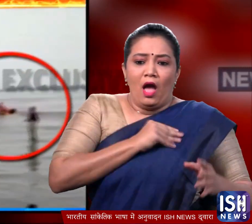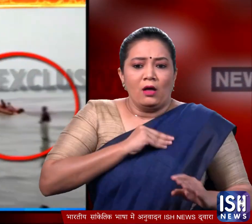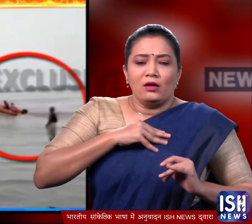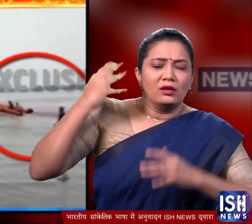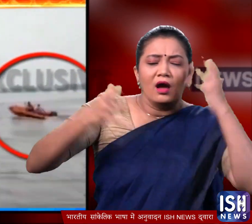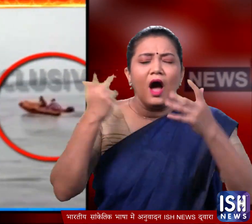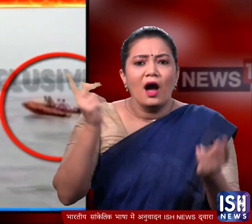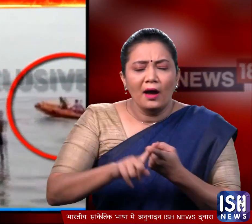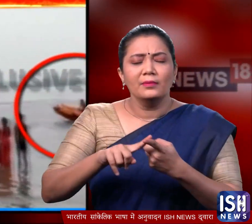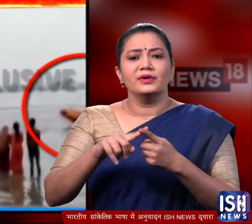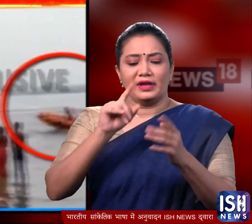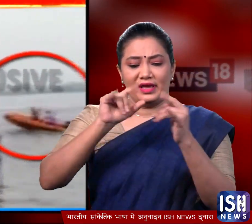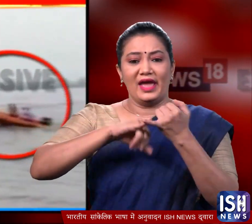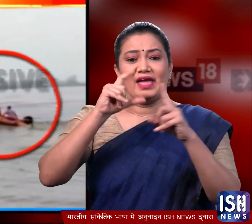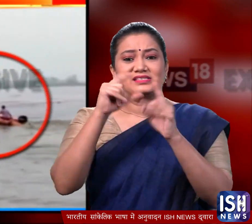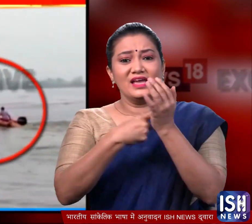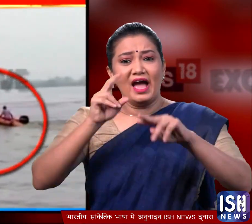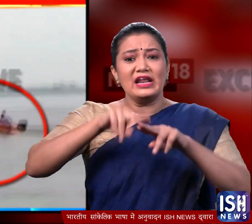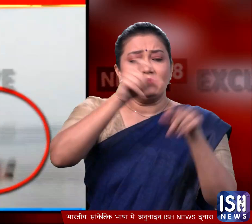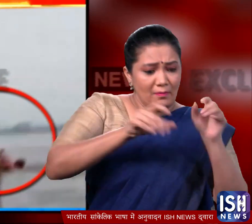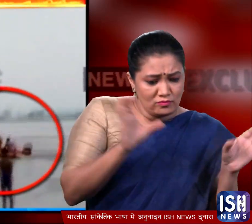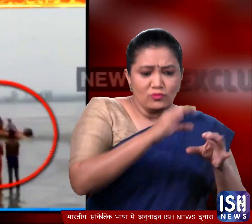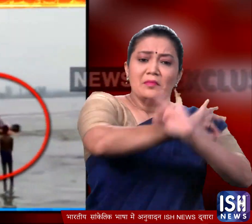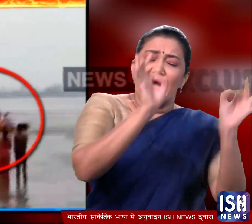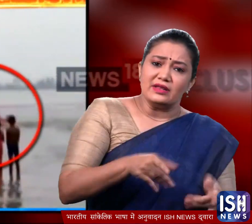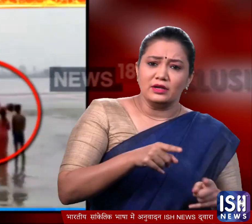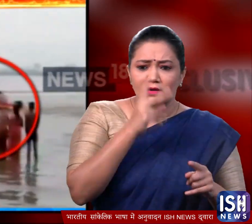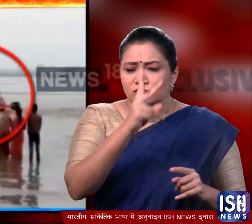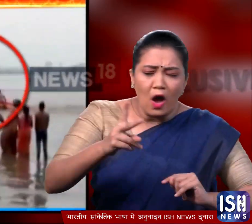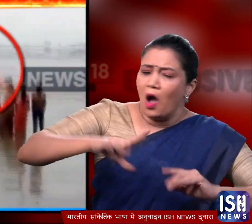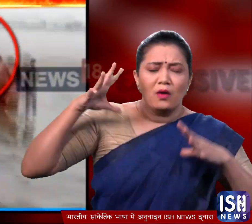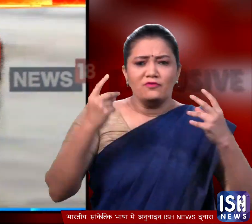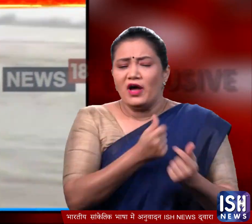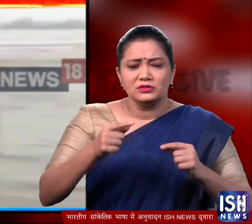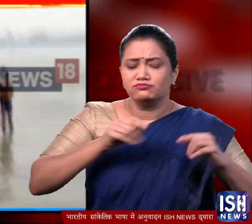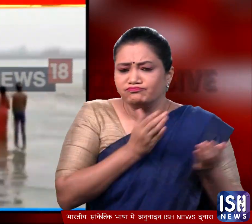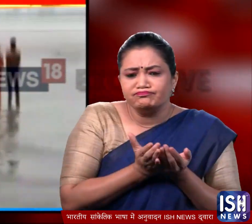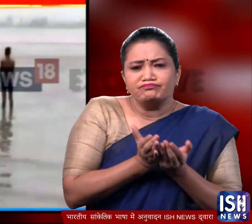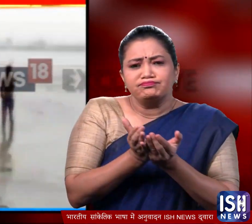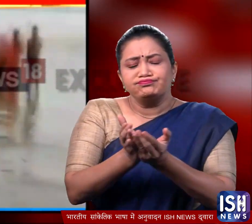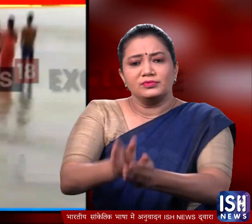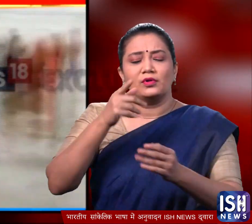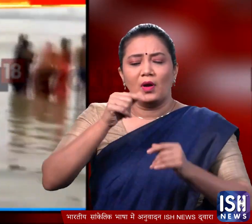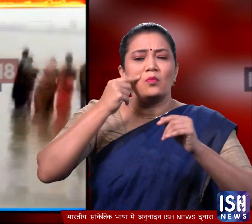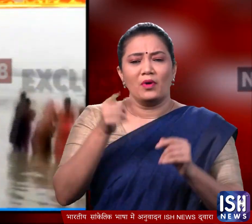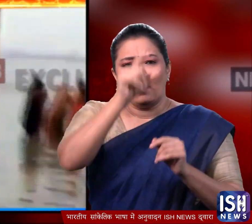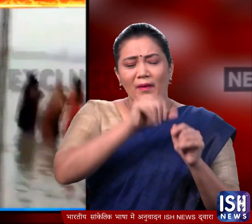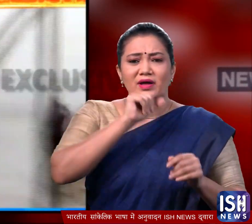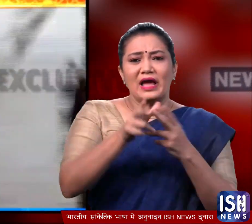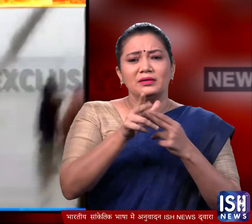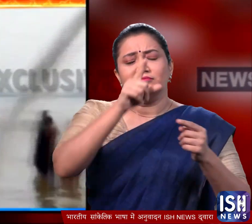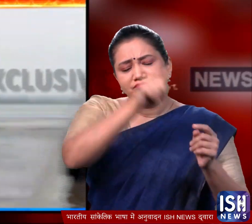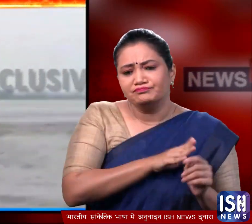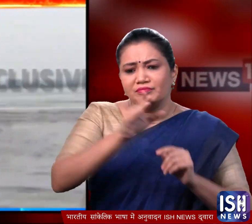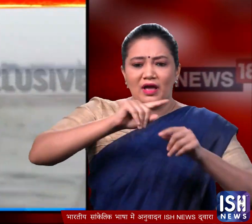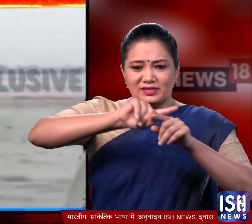गए। हालांकि गनीमत यह रही कि वहां एसडीआरएफ की एक टीम पहले से तैनात थी, जिसने तुरंत एक्शन लेते हुए वहां नाव भेजी और एक जवान ने उसे बचाने के